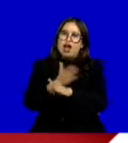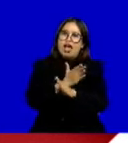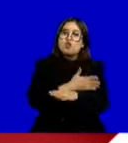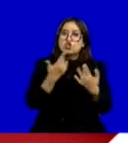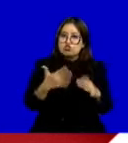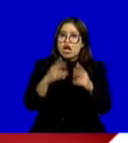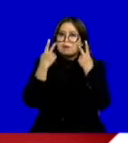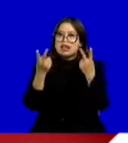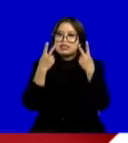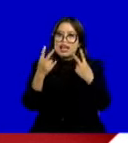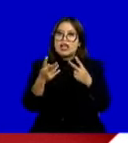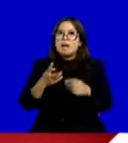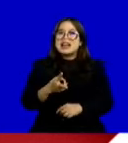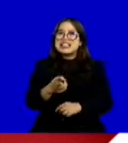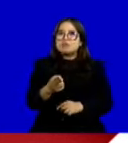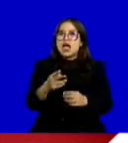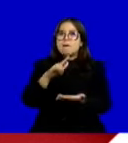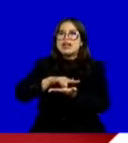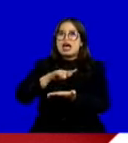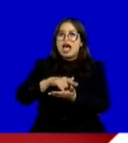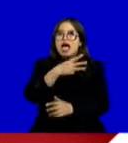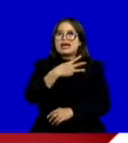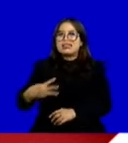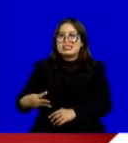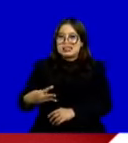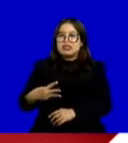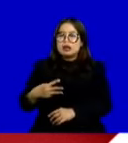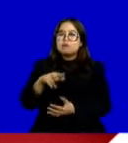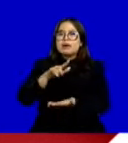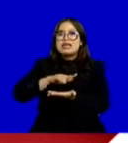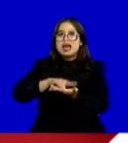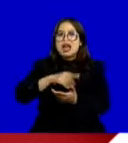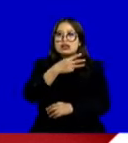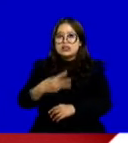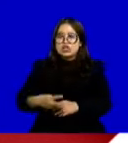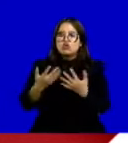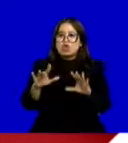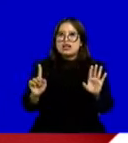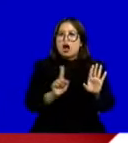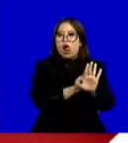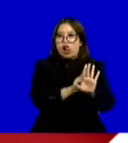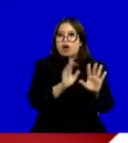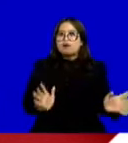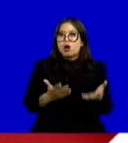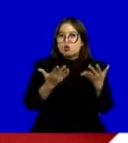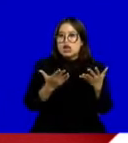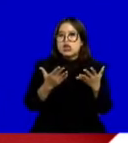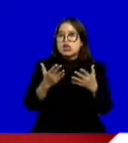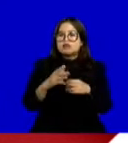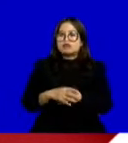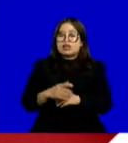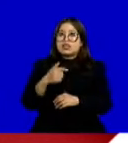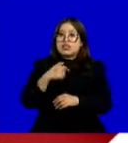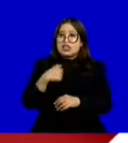peresmian bandara Kediri bandara Kediri dikawal pembangunannya di era gubernur kovifa dan saat saya menjadi Bupati